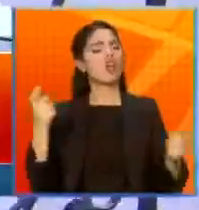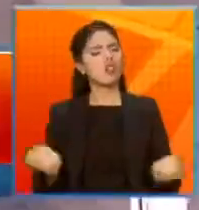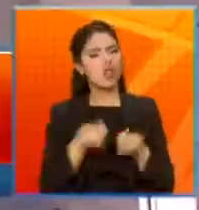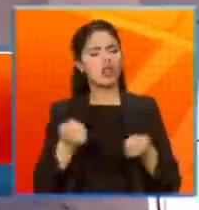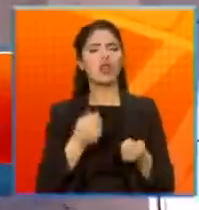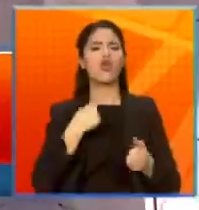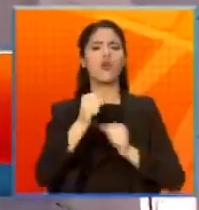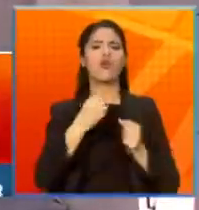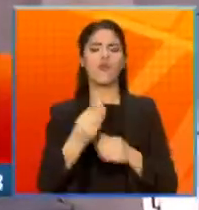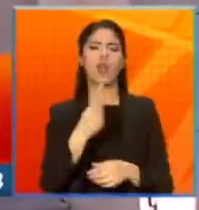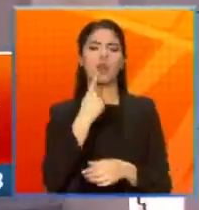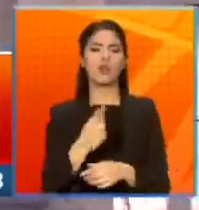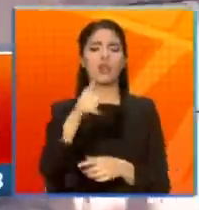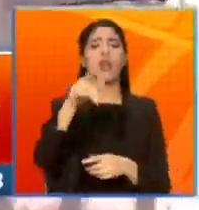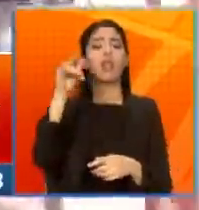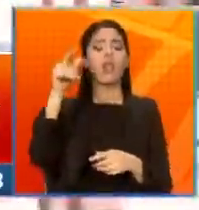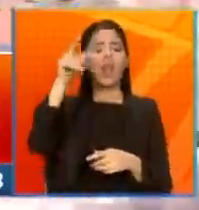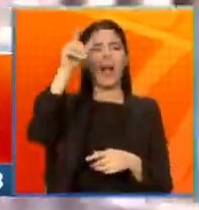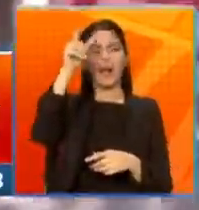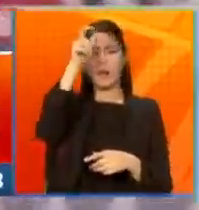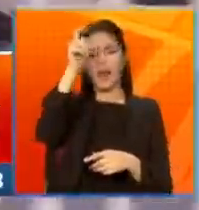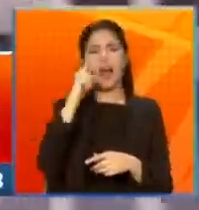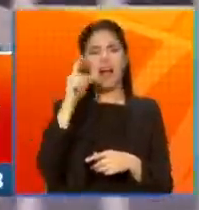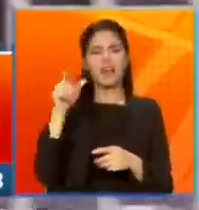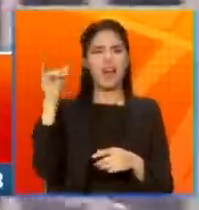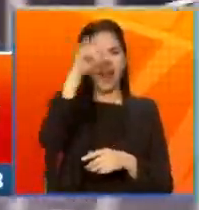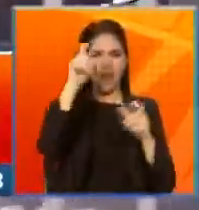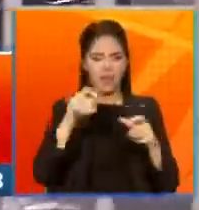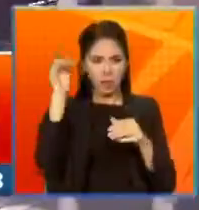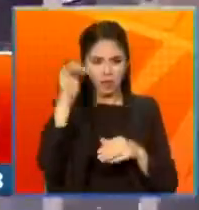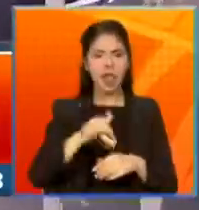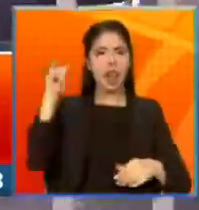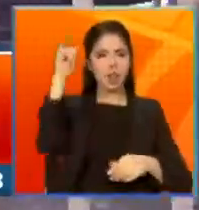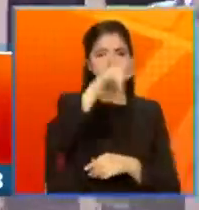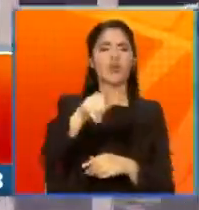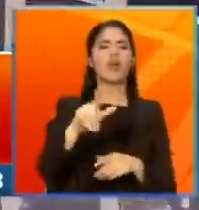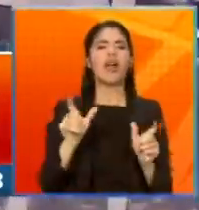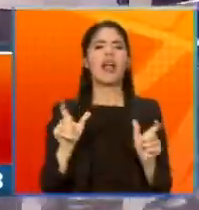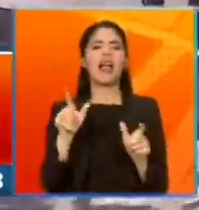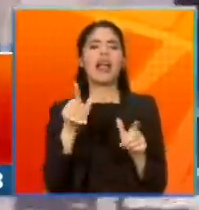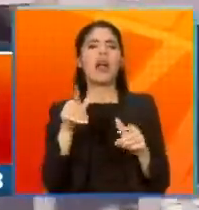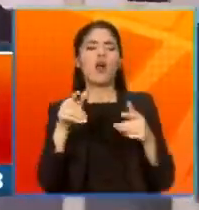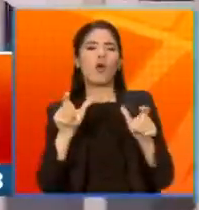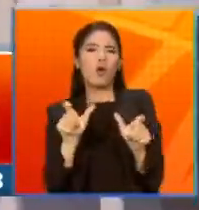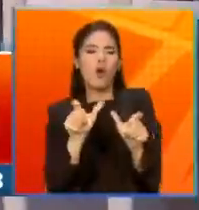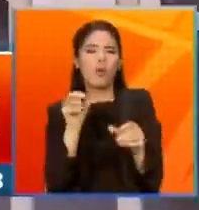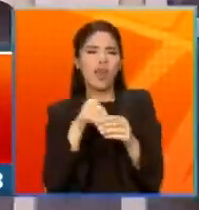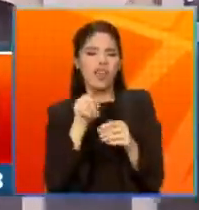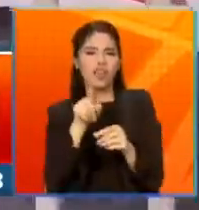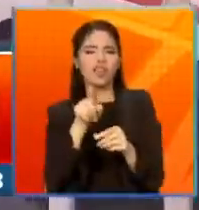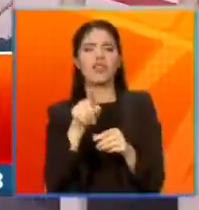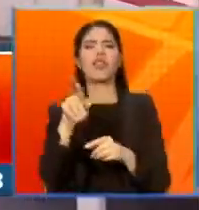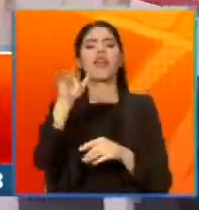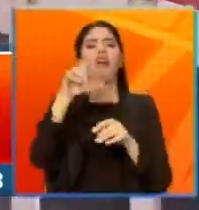ekledi. Esenboğa'ya inen uçakta bulunan 132 yolcuyla beraber mürettebat tedbiren ambulanslarla Zekai Tahir Burak